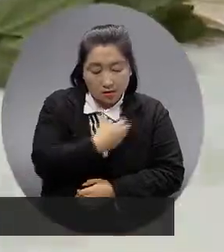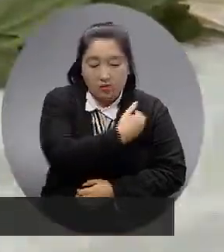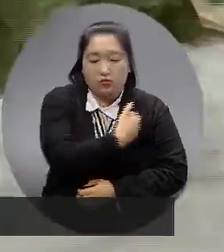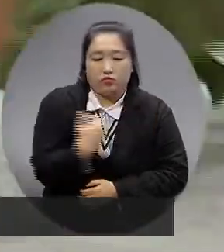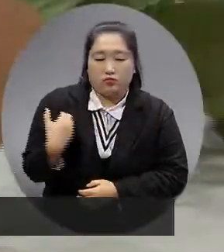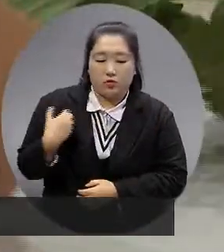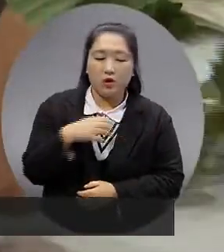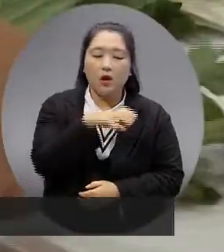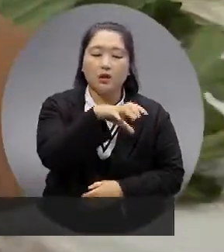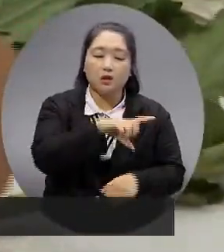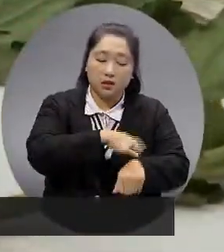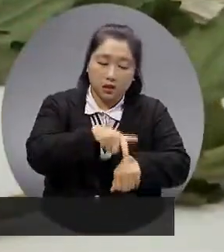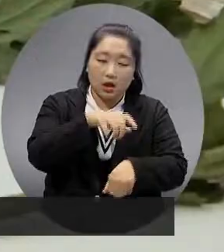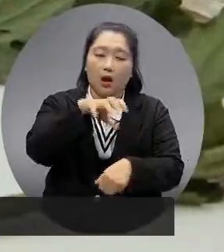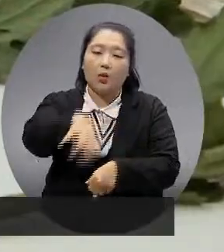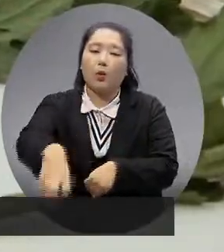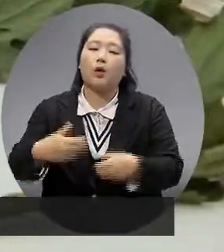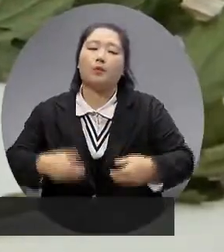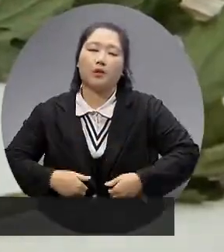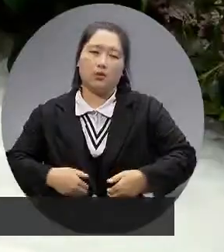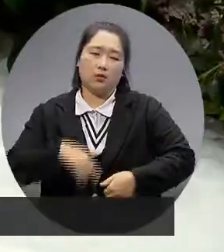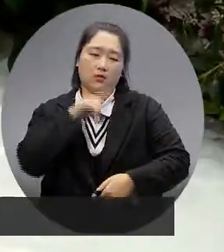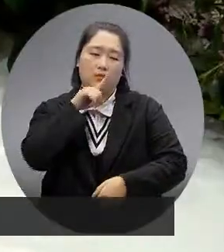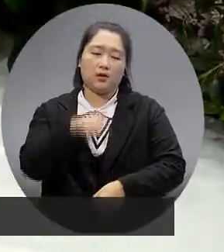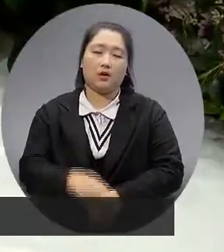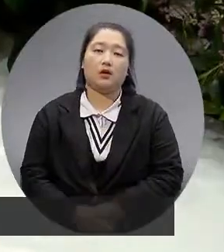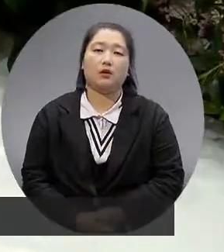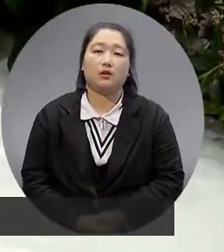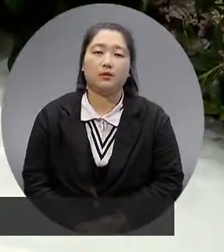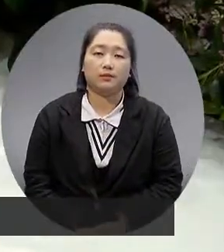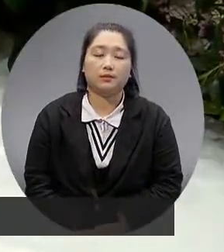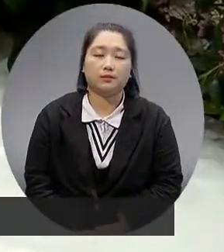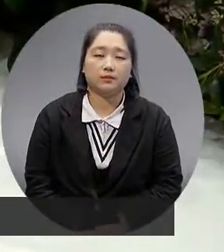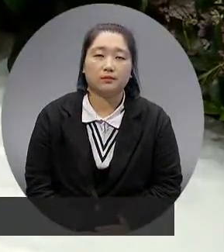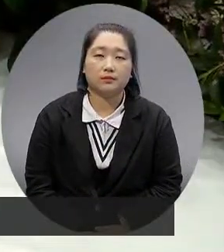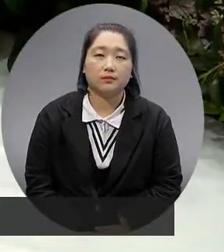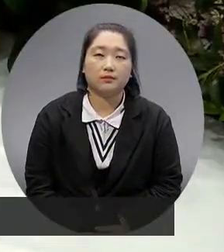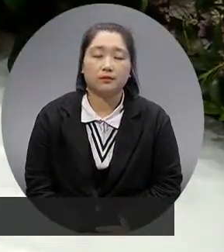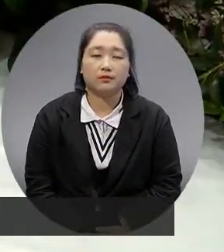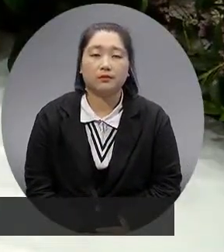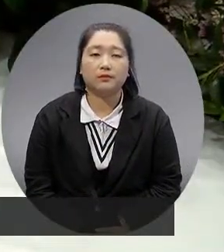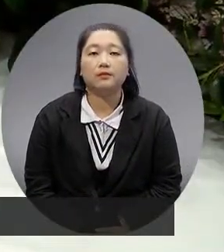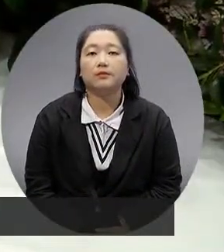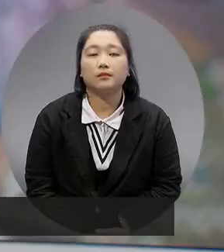시간과 공간이 필요하다고 호소합니다. MBC 뉴스 조미입니다.